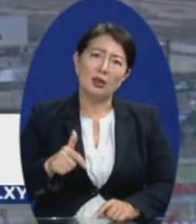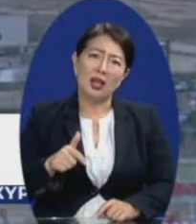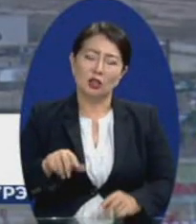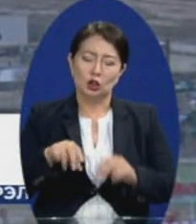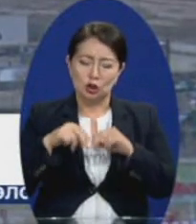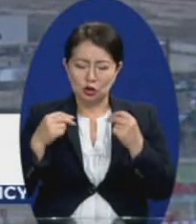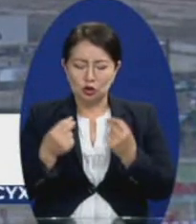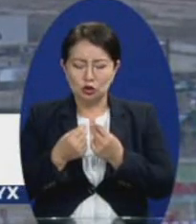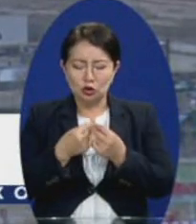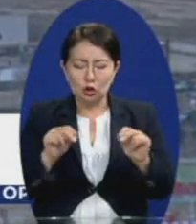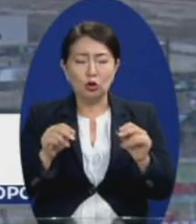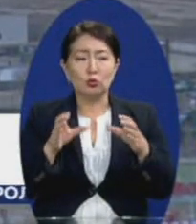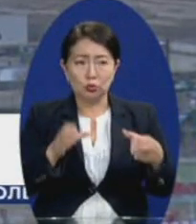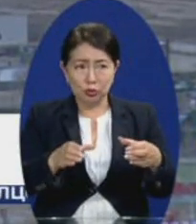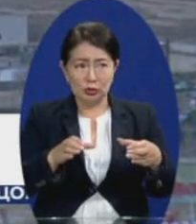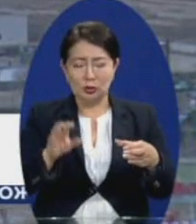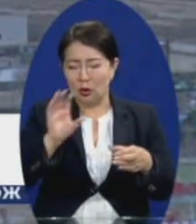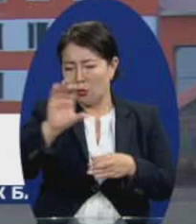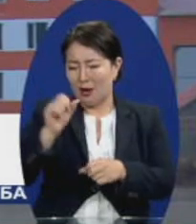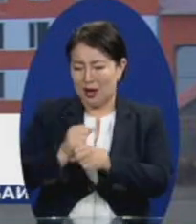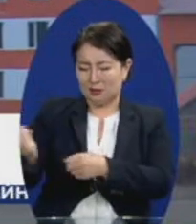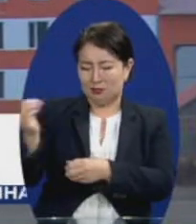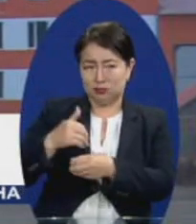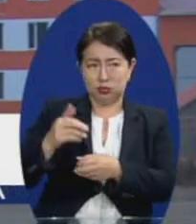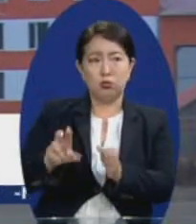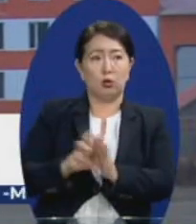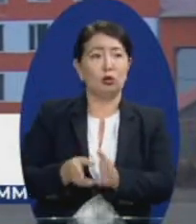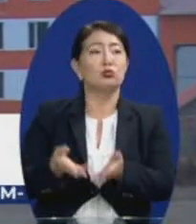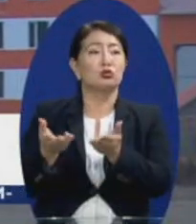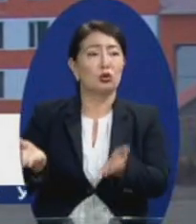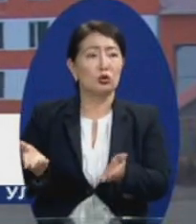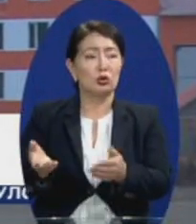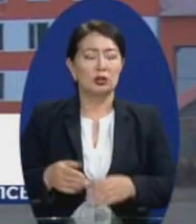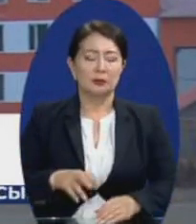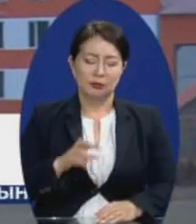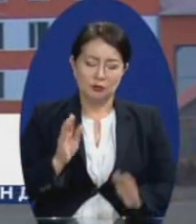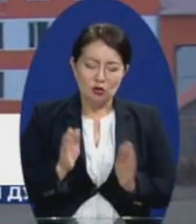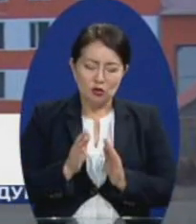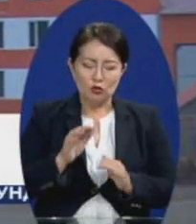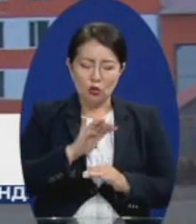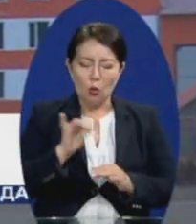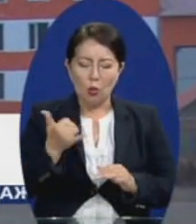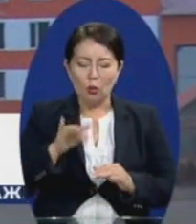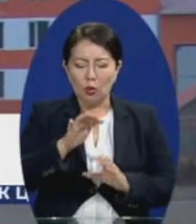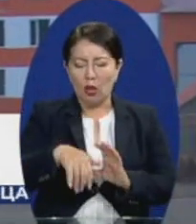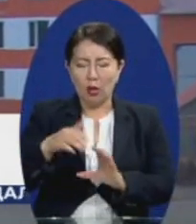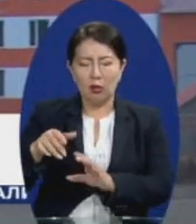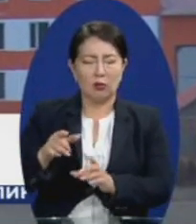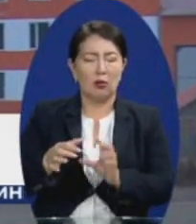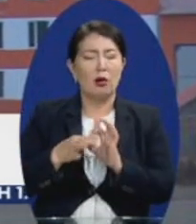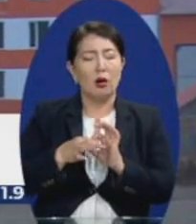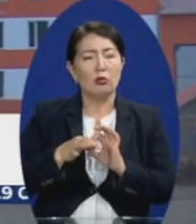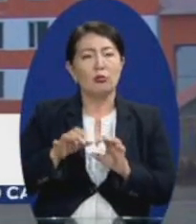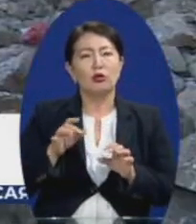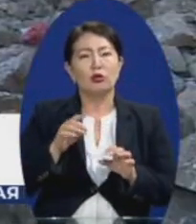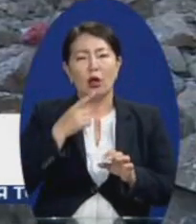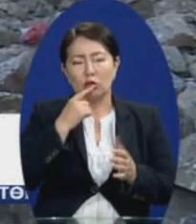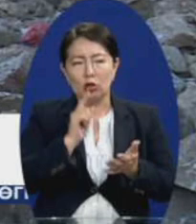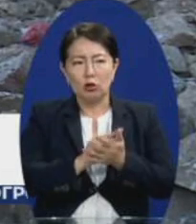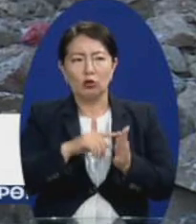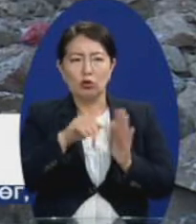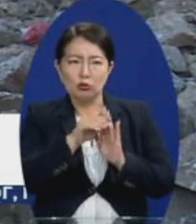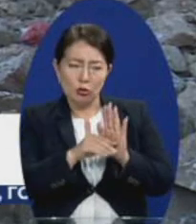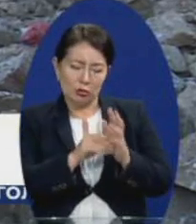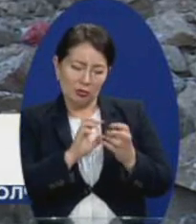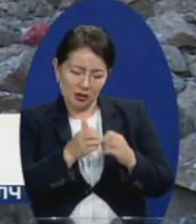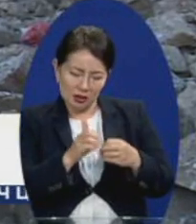ахуйн нэгжүүдийн үйл ажиллагаа явуулах боломжийг бий болгох, за бичил уул уурхайтай холбогдох тогтоол журмуудыг хэрэгжүүлэх,